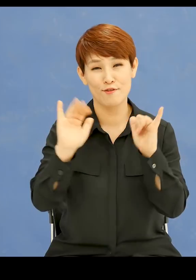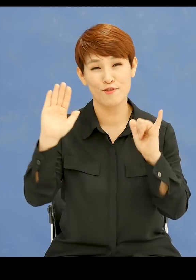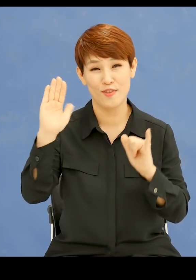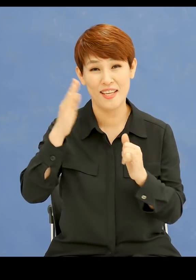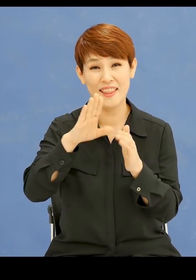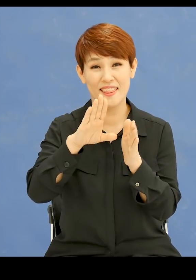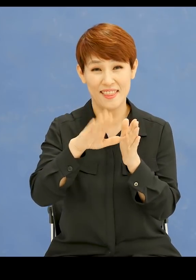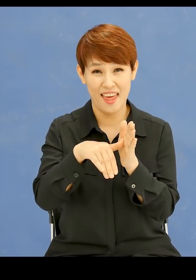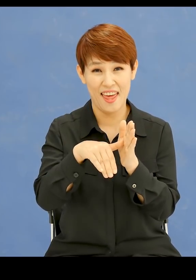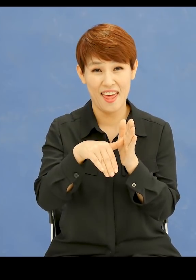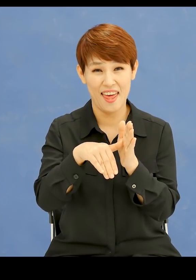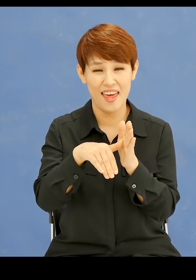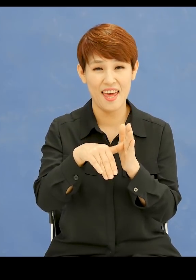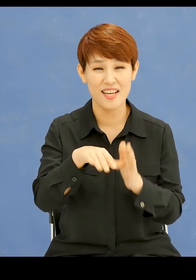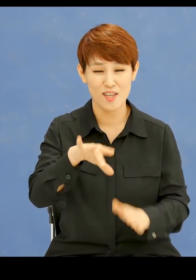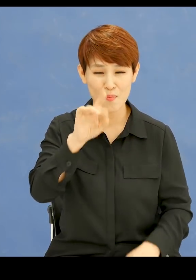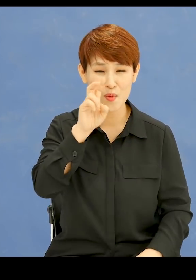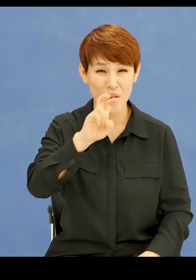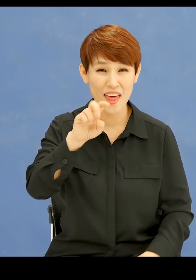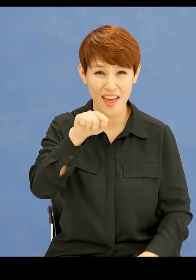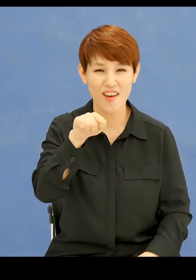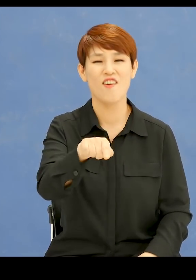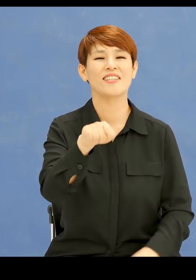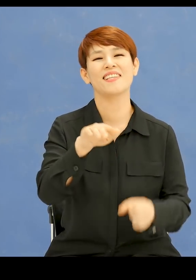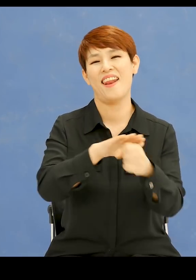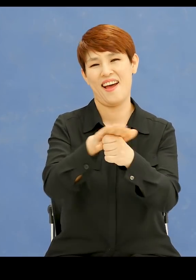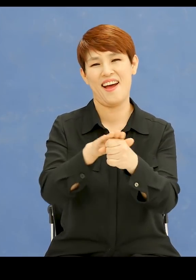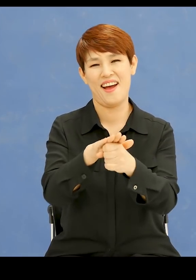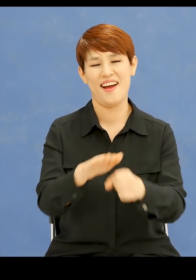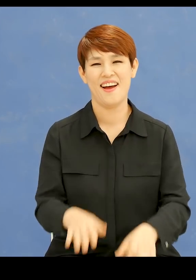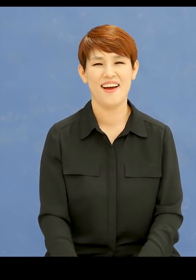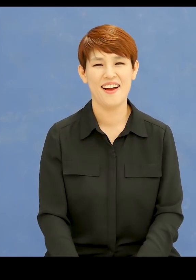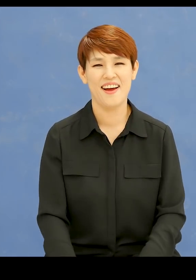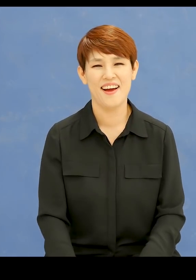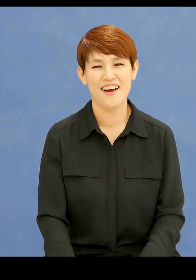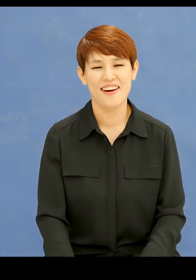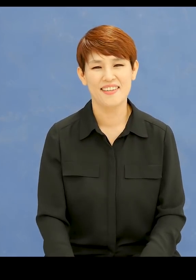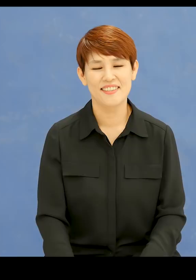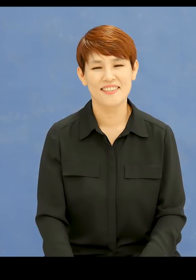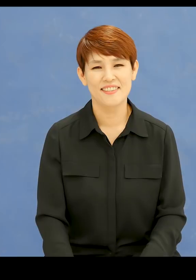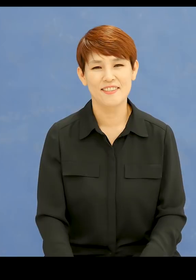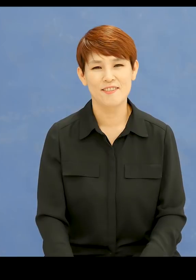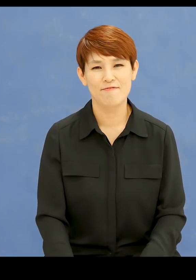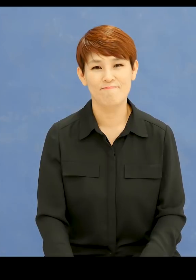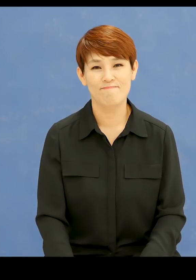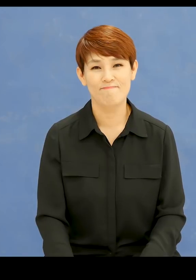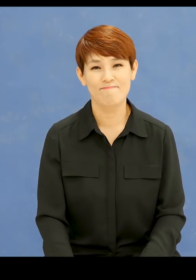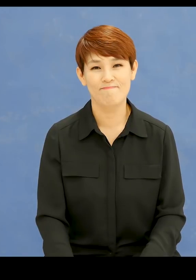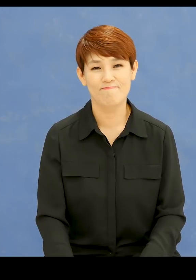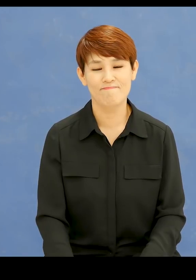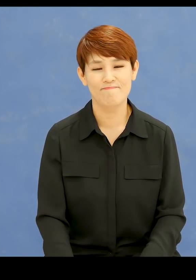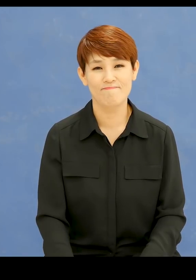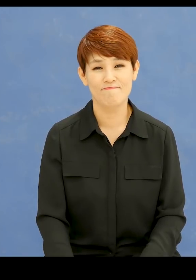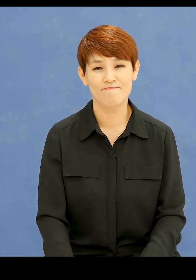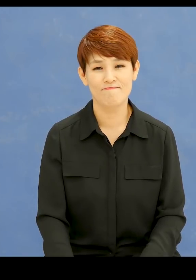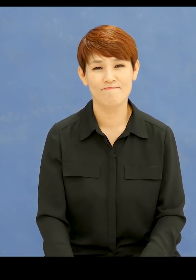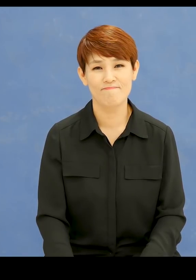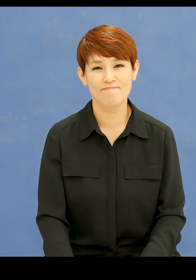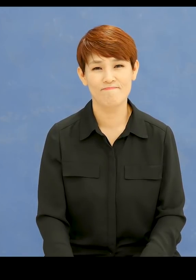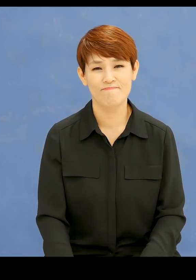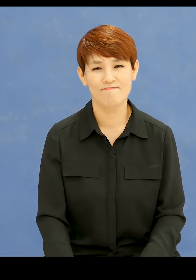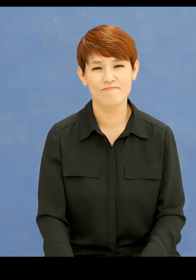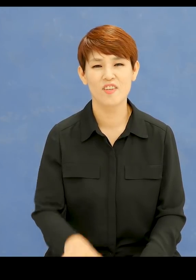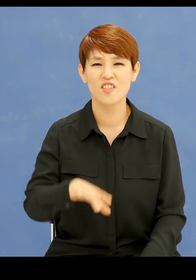그 찬양 사역자가 되고 나서 처음으로 불렀던 그런 찬양이에요. 그래서 네. 제 마음에는 항상 약간 진짜